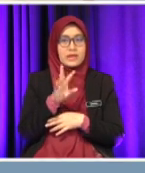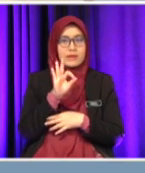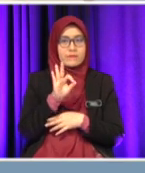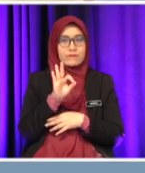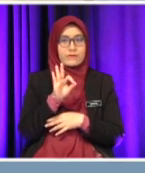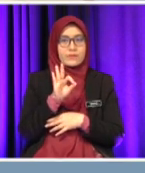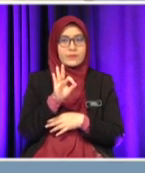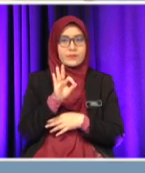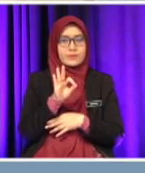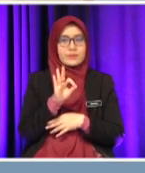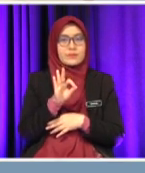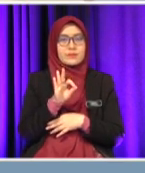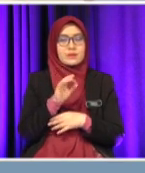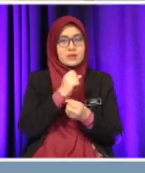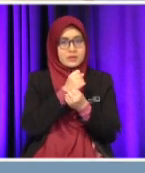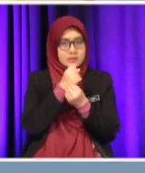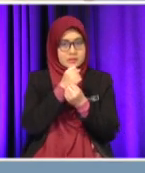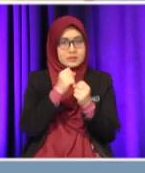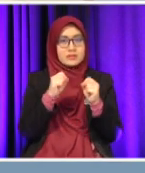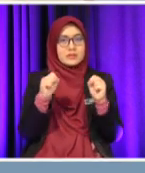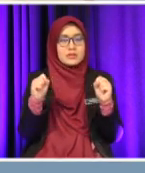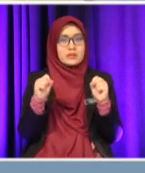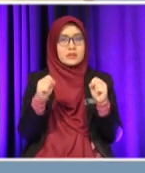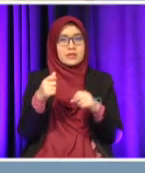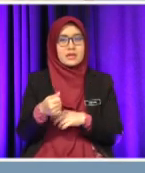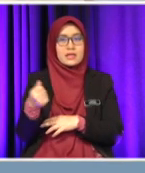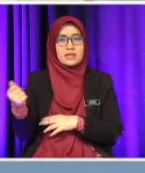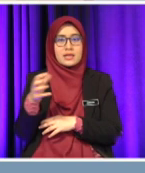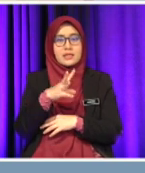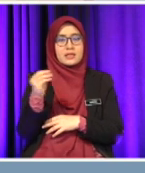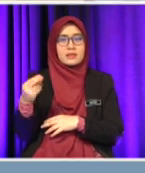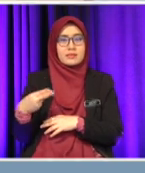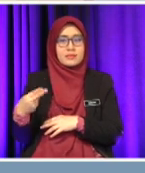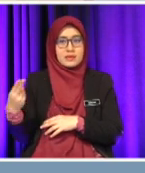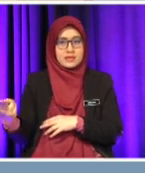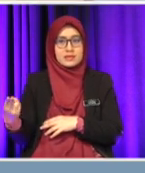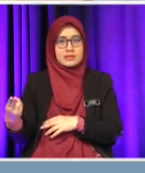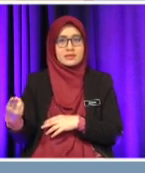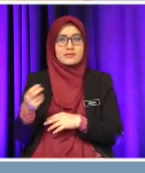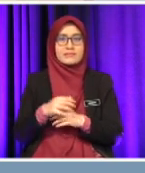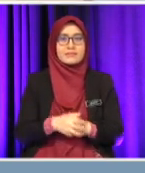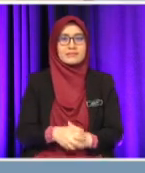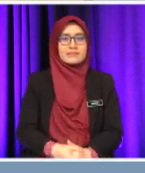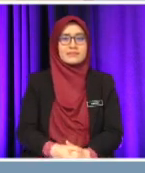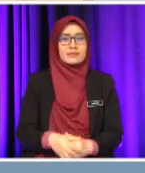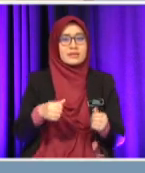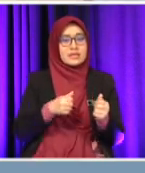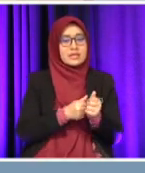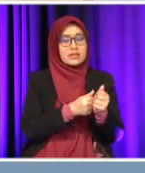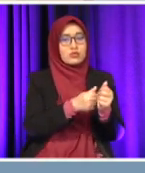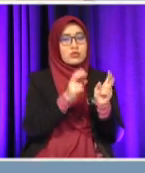menyediakan alatnya dan bahan mengikuti oke 16